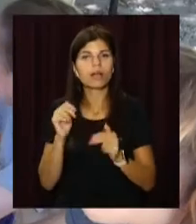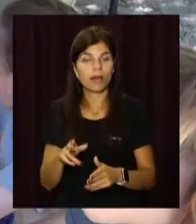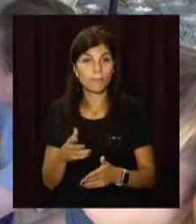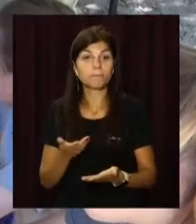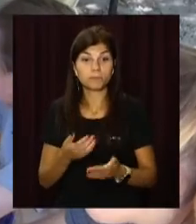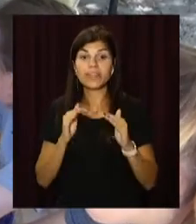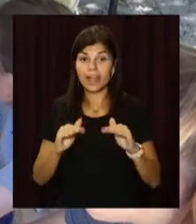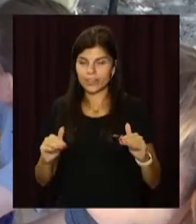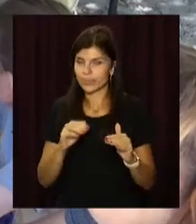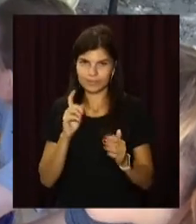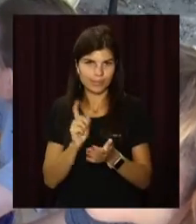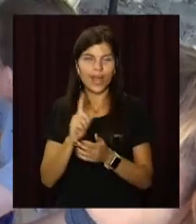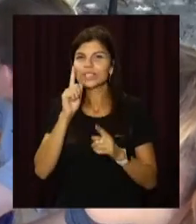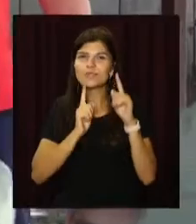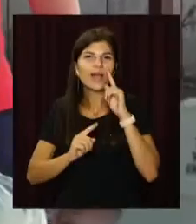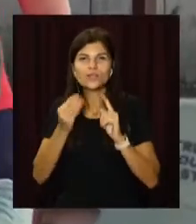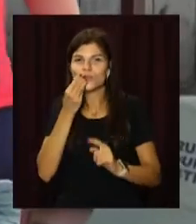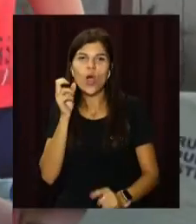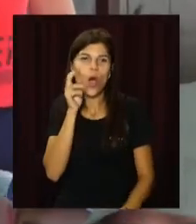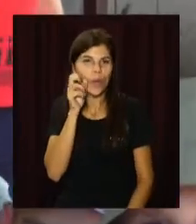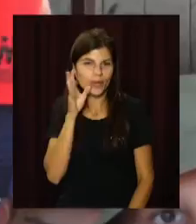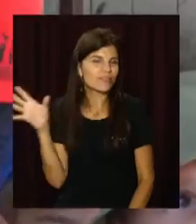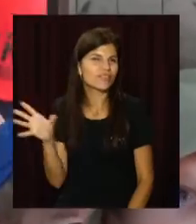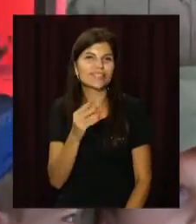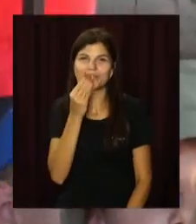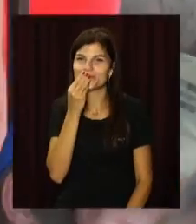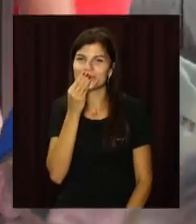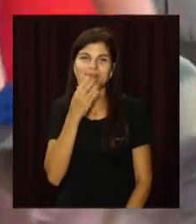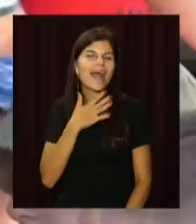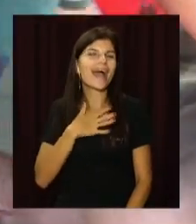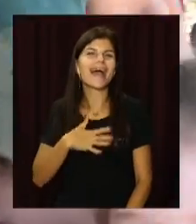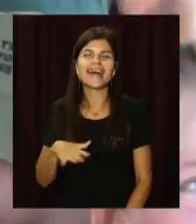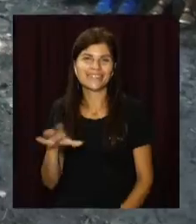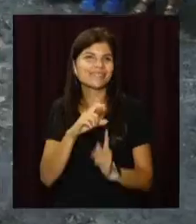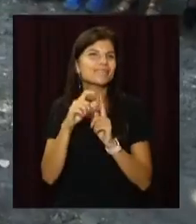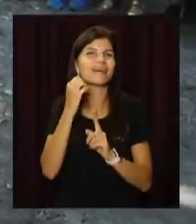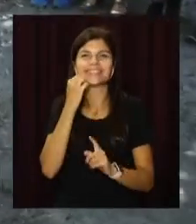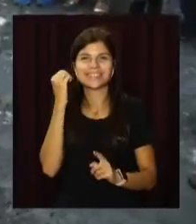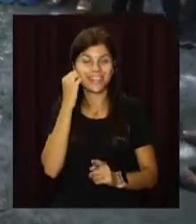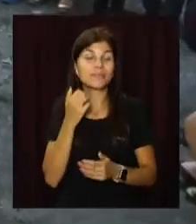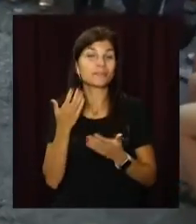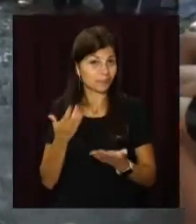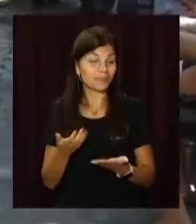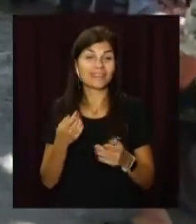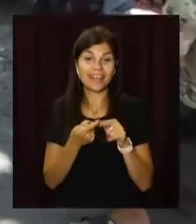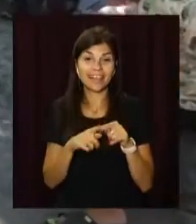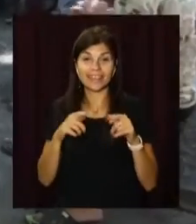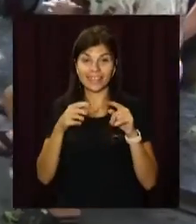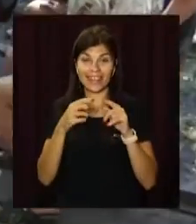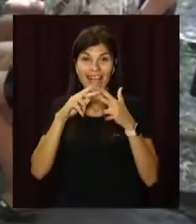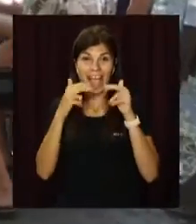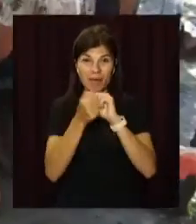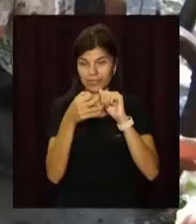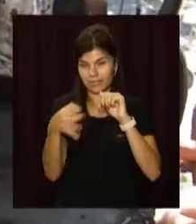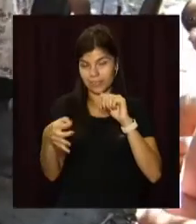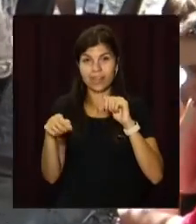На дітлахів чекає смачний обід. Всім приємного апетиту! Дякую! Такий спортивний дитячий табор поблизу Кам'янського